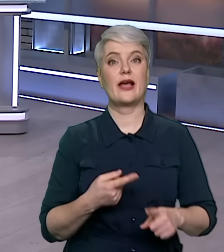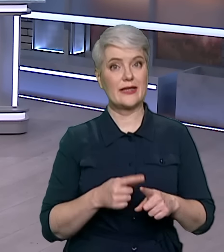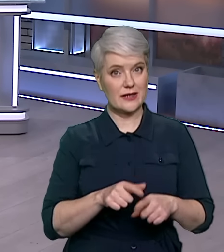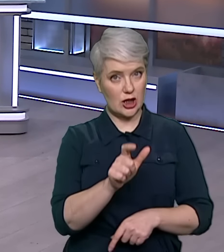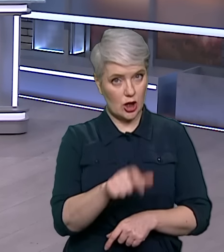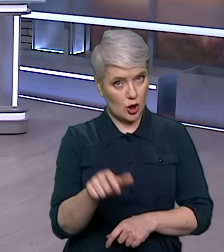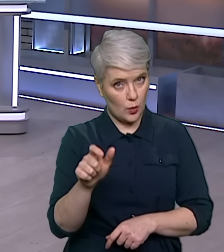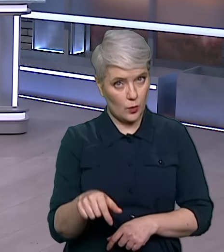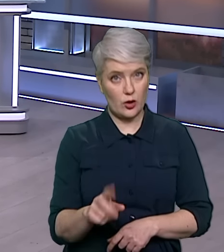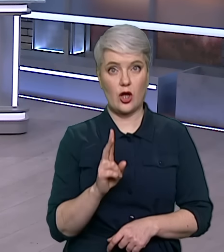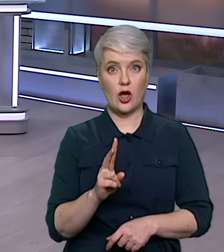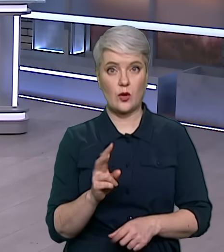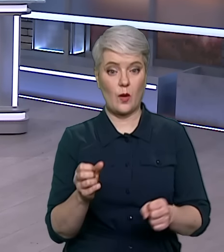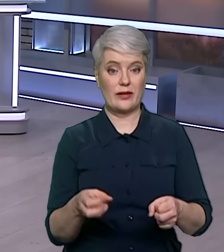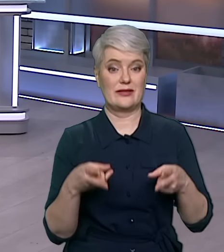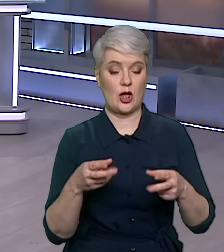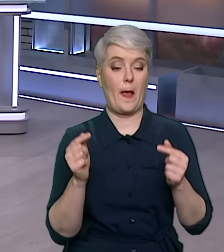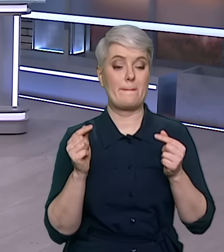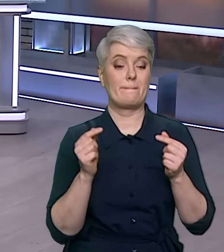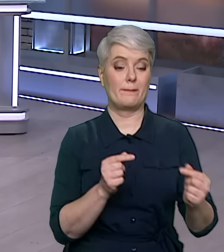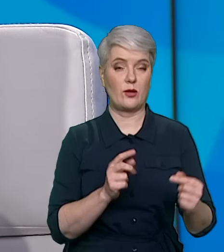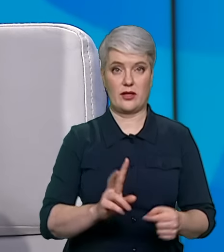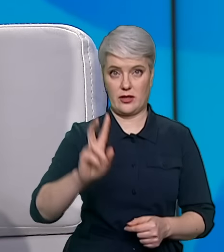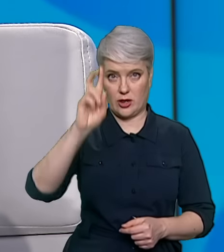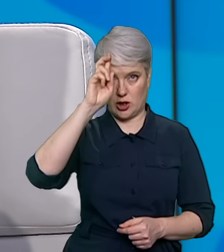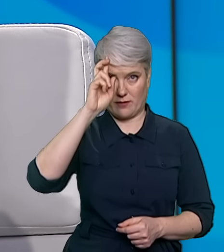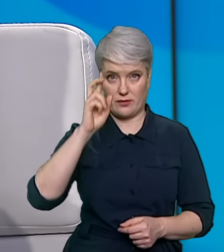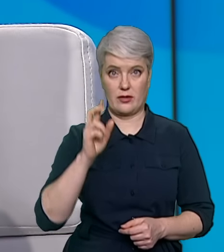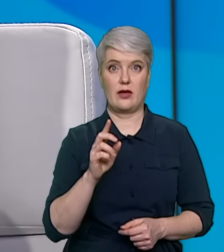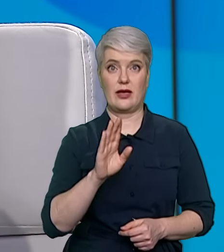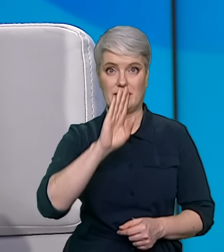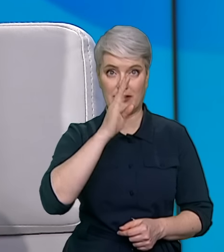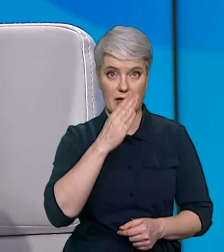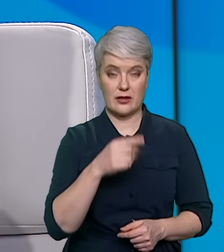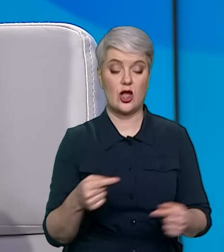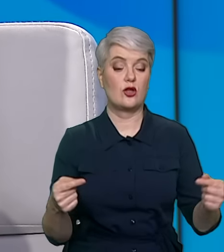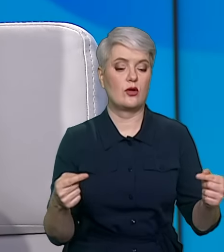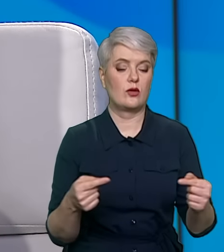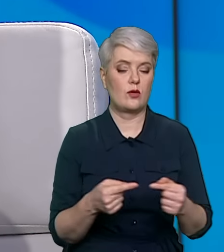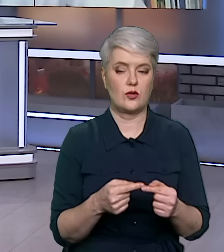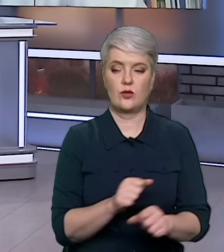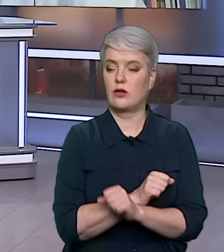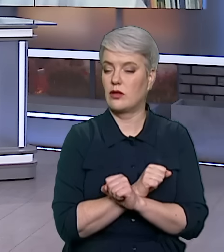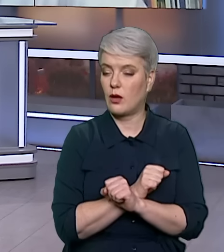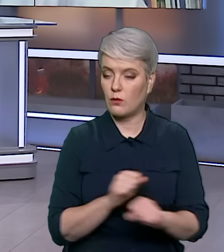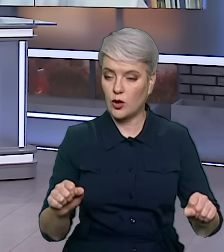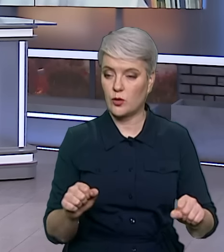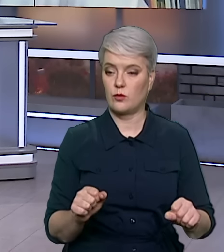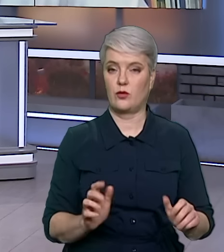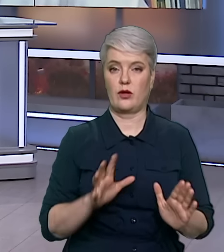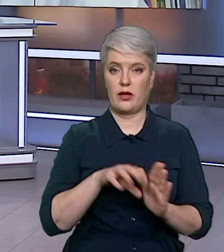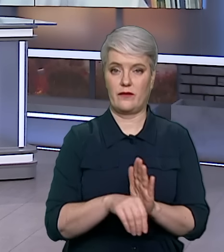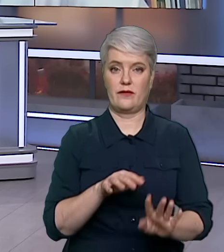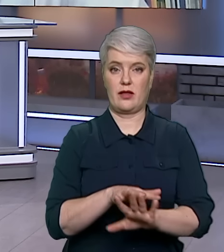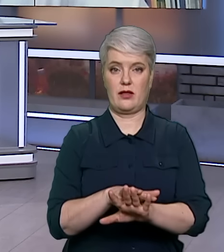фактично скоїли злочин проти держави, які державу зрадили, ну точно не можуть бути в лавах Збройних сил. Пане Ігоре, я ще все